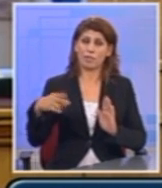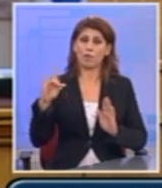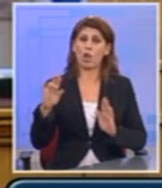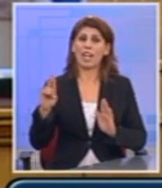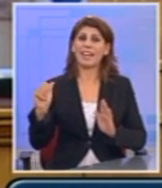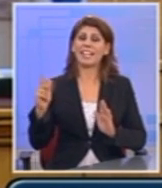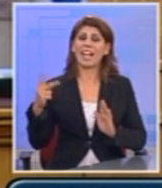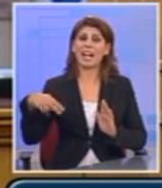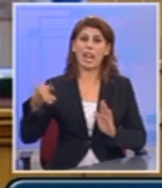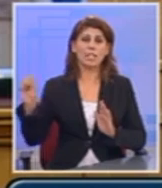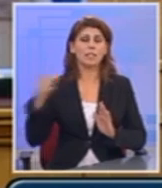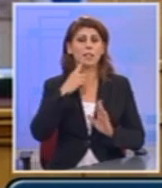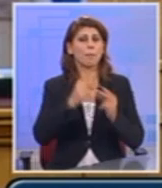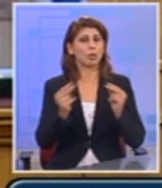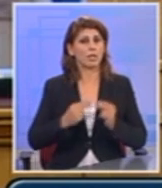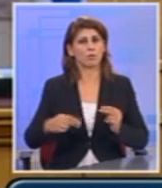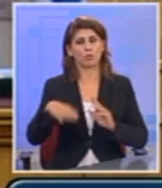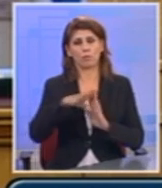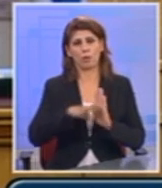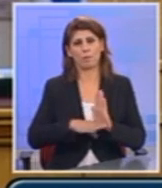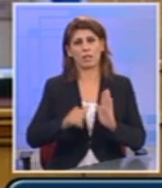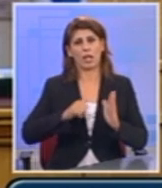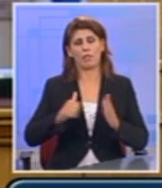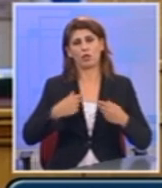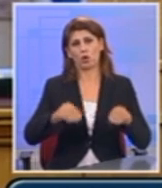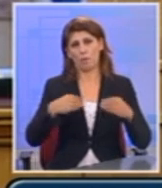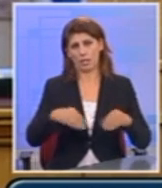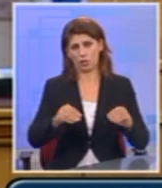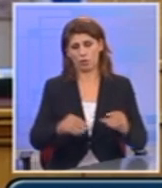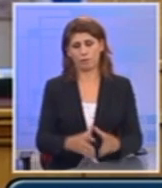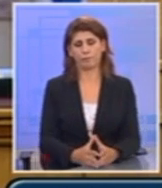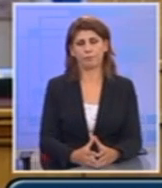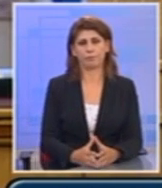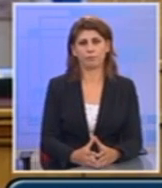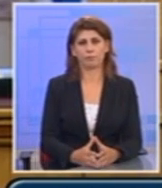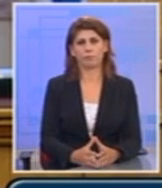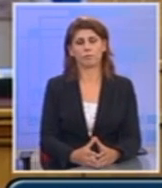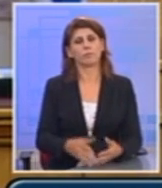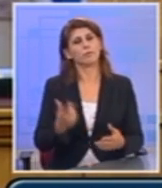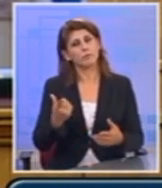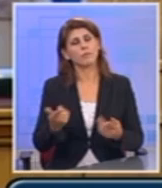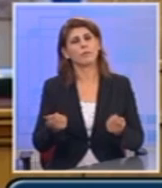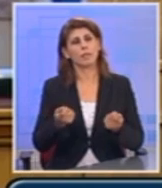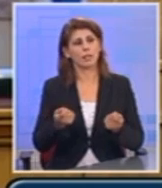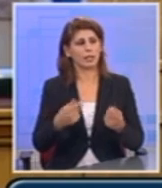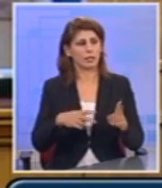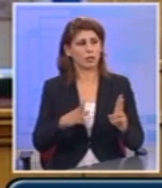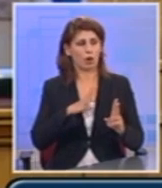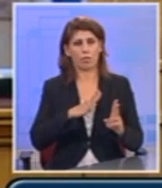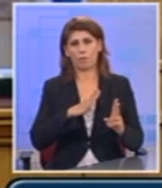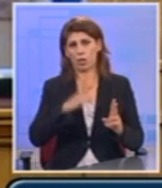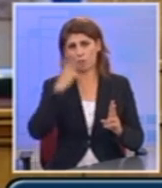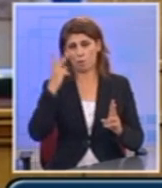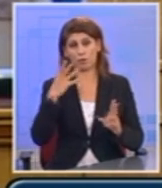θα μιλήσει για τις επιπτώσεις του προγράμματος ιδιωτικοποιήσεων ως προς την υλοποίηση των ανθρωπίνων δικαιωμάτων είναι πολύ